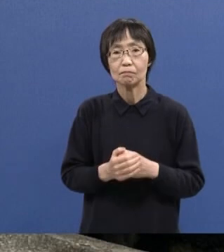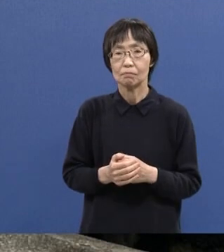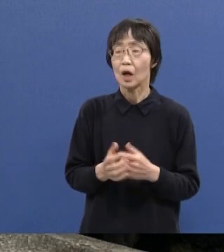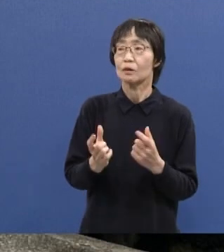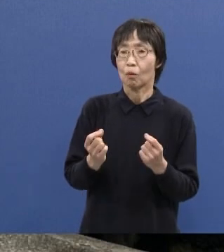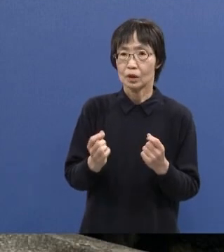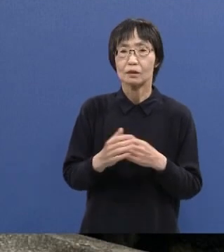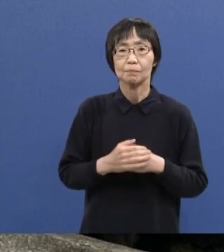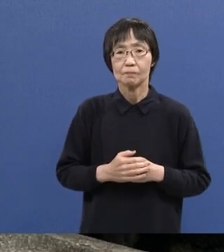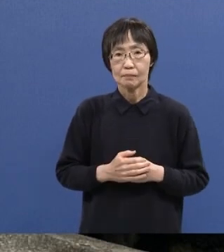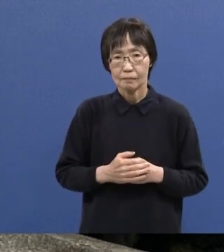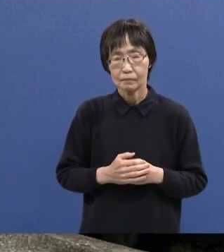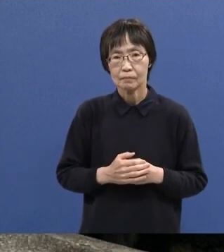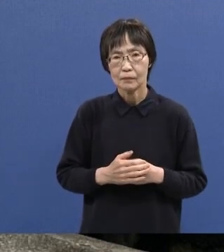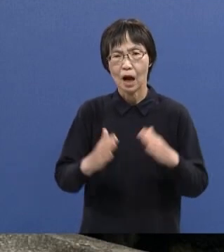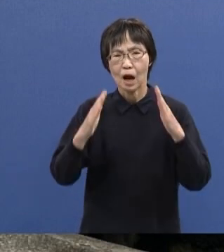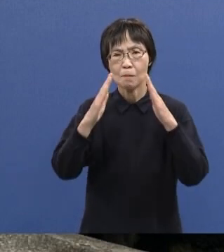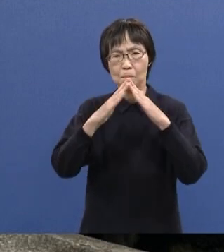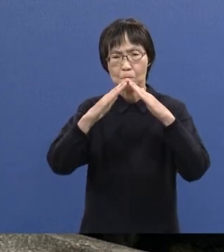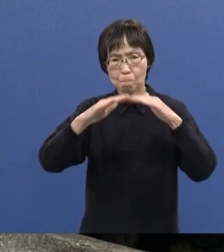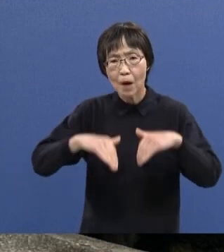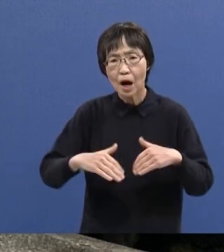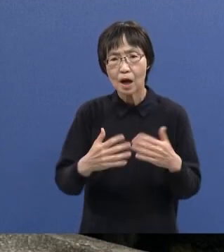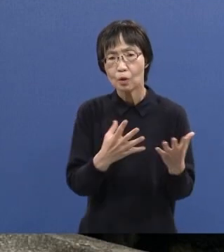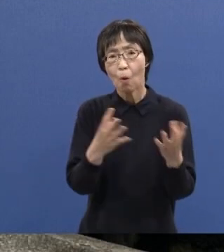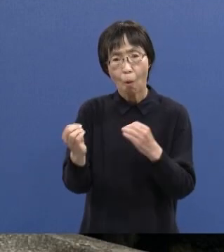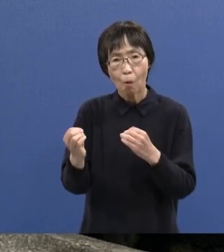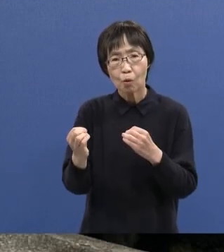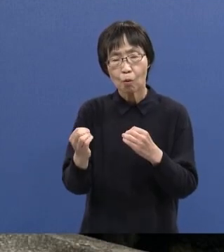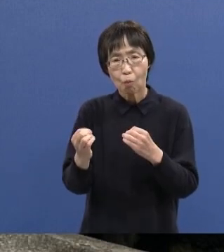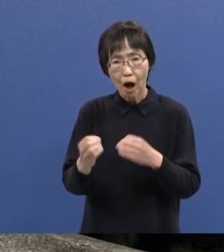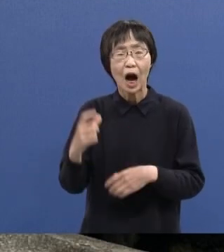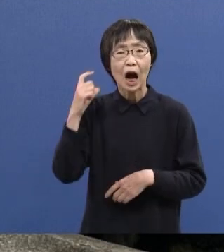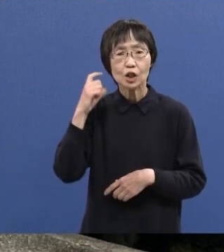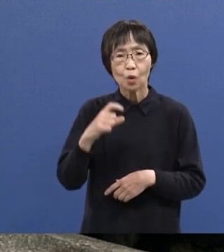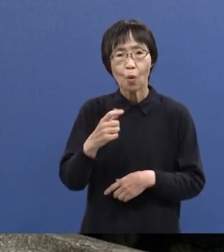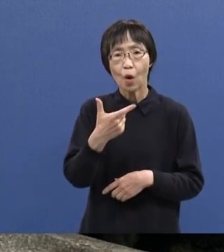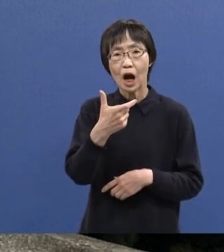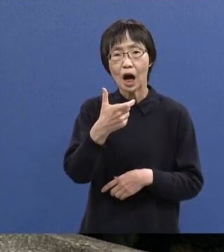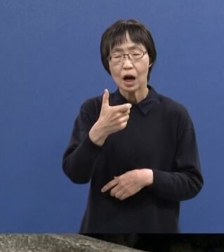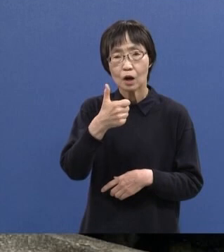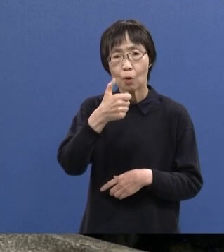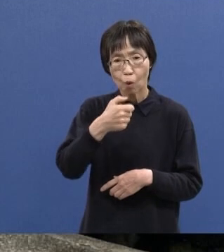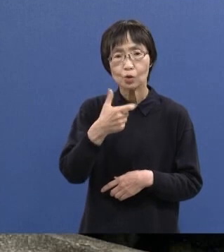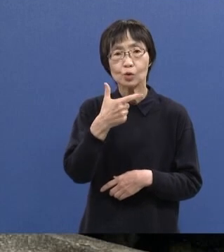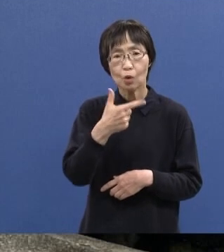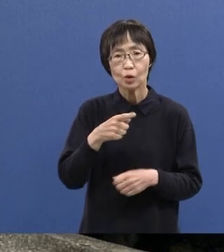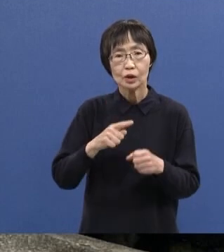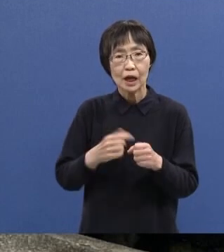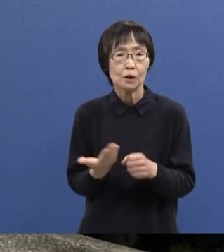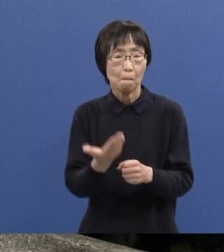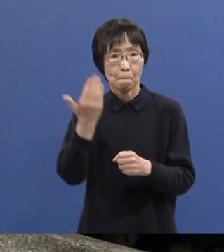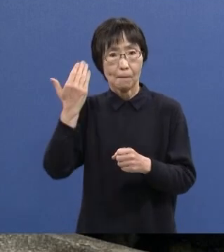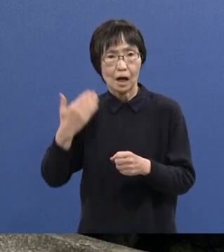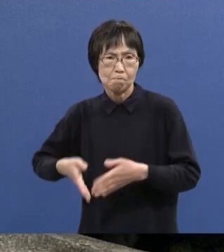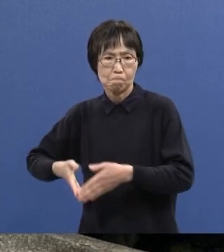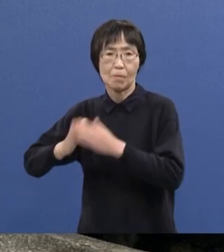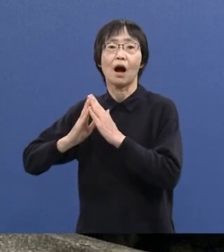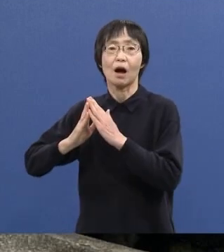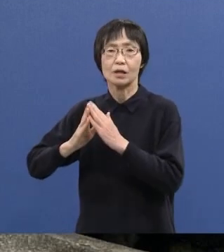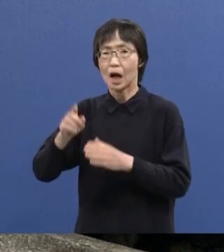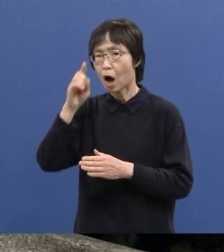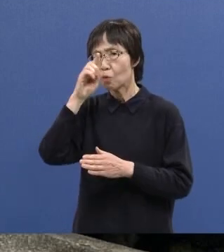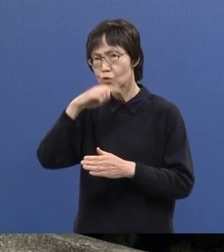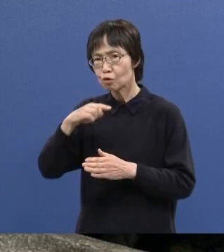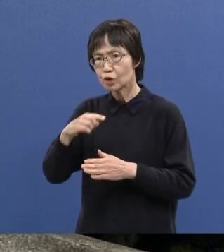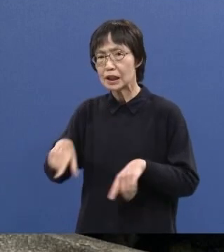ね、倒壊した建物の多くは昭和56年以前に建てられたであろう古い木造2階建ての